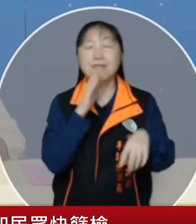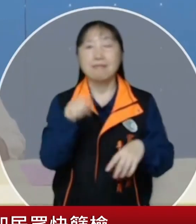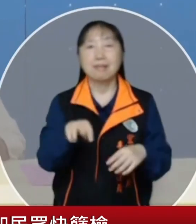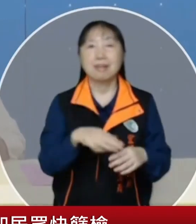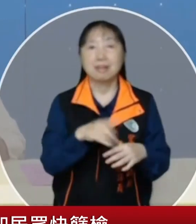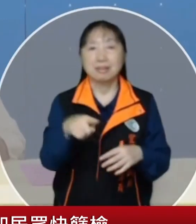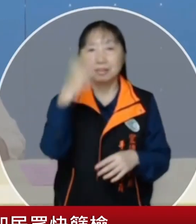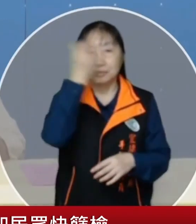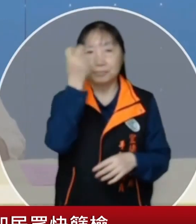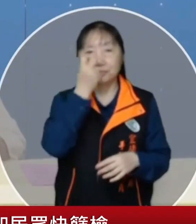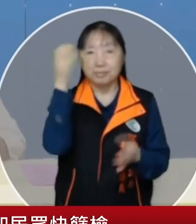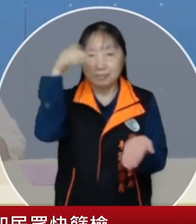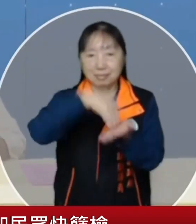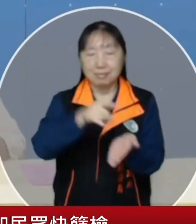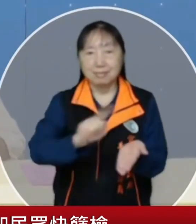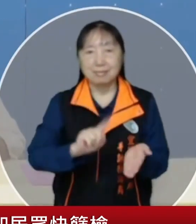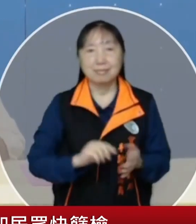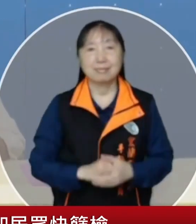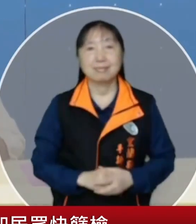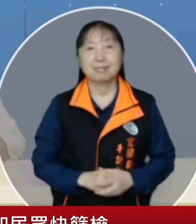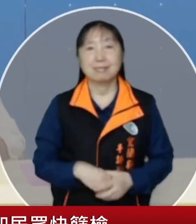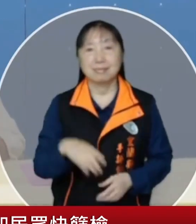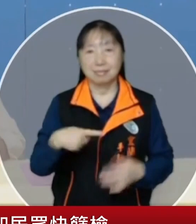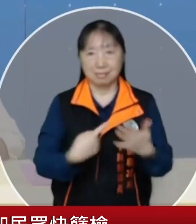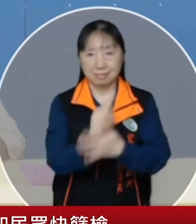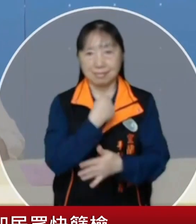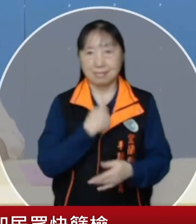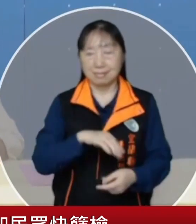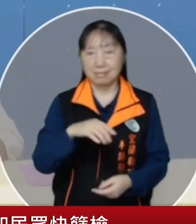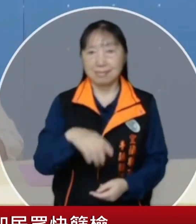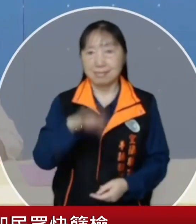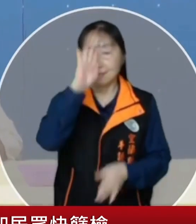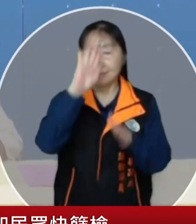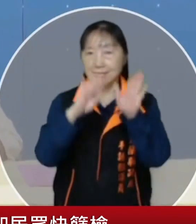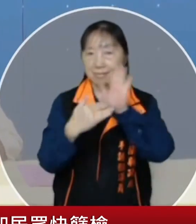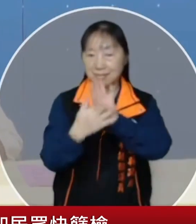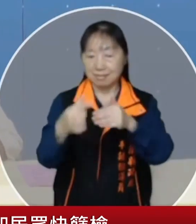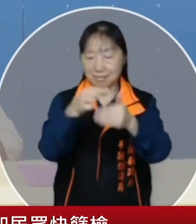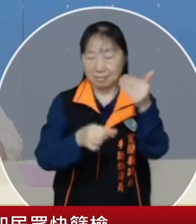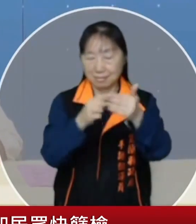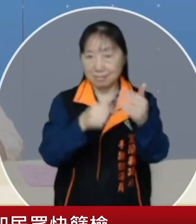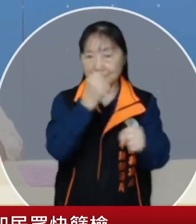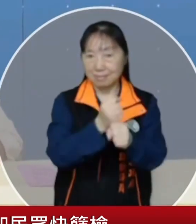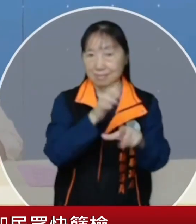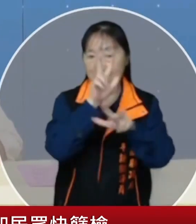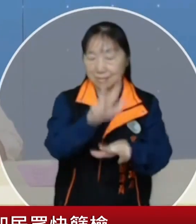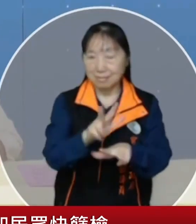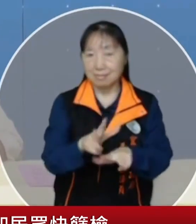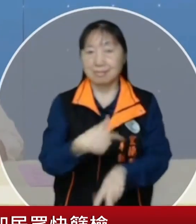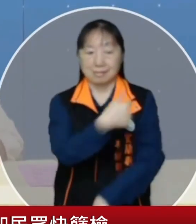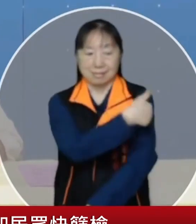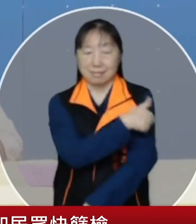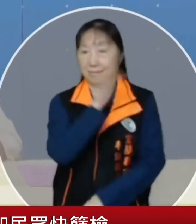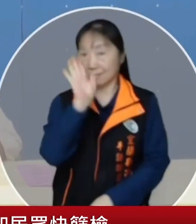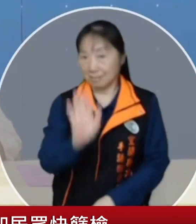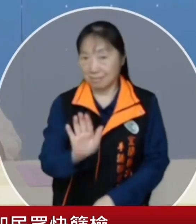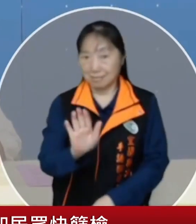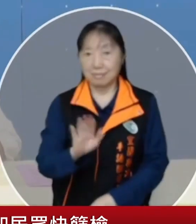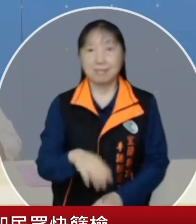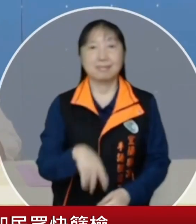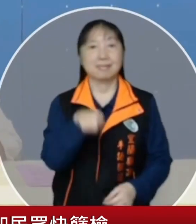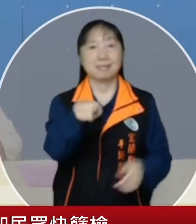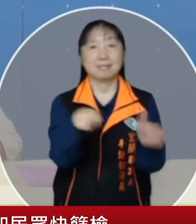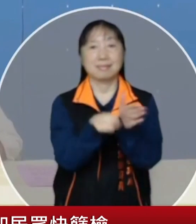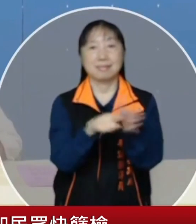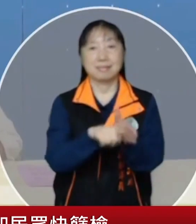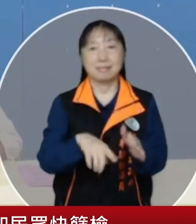果分析，只要落实防疫措施，疫苗打好打满，就会有很好的